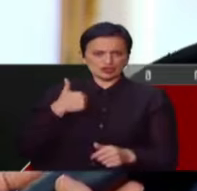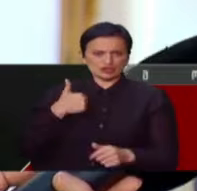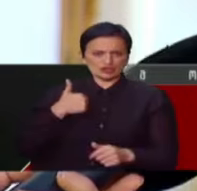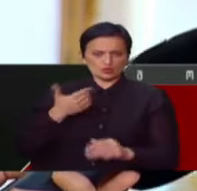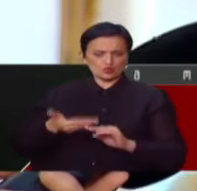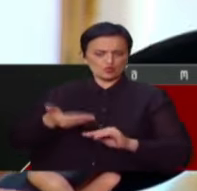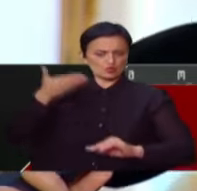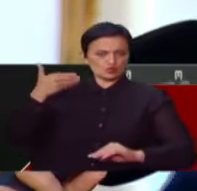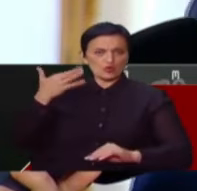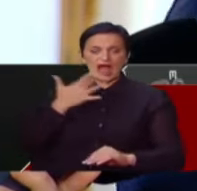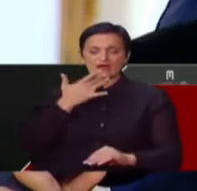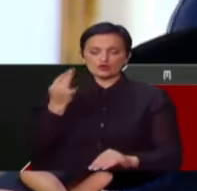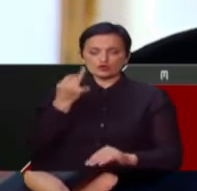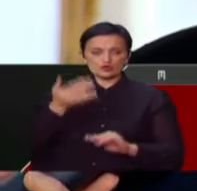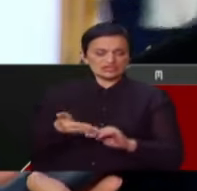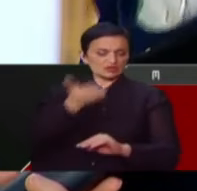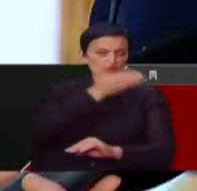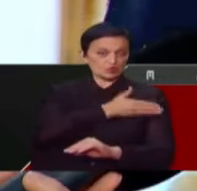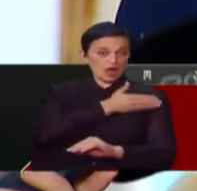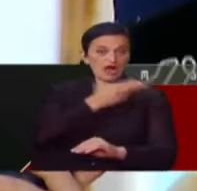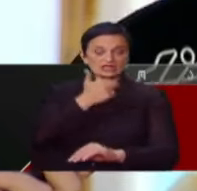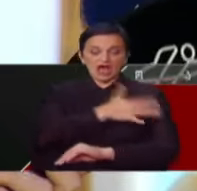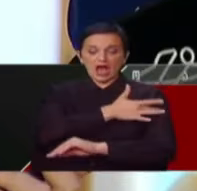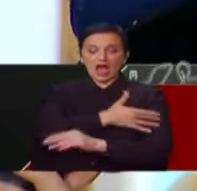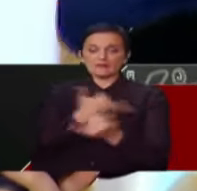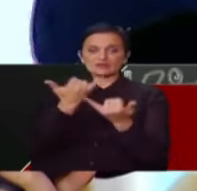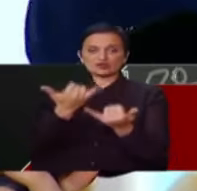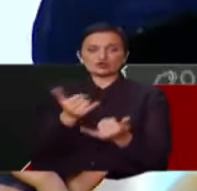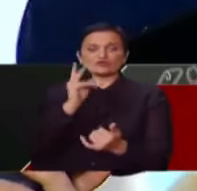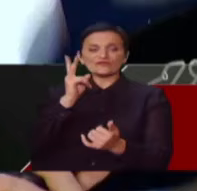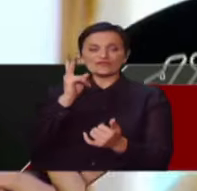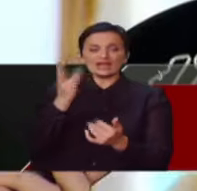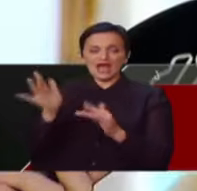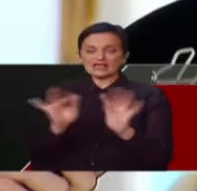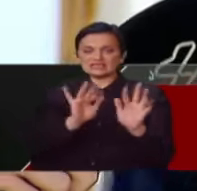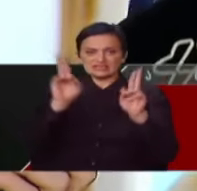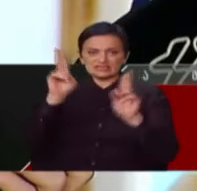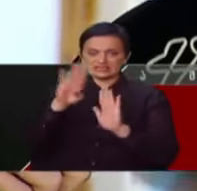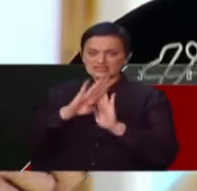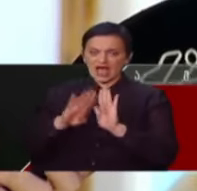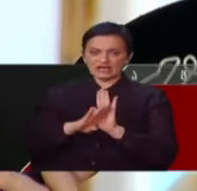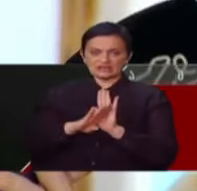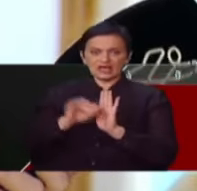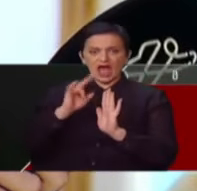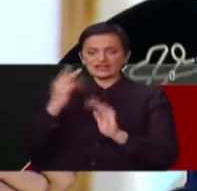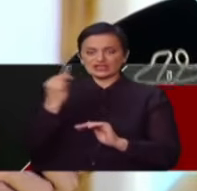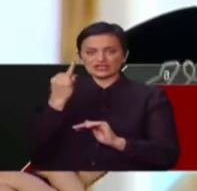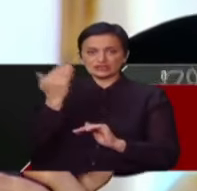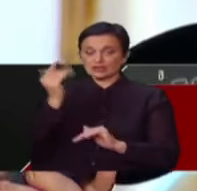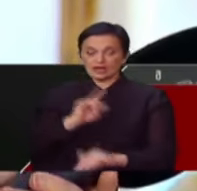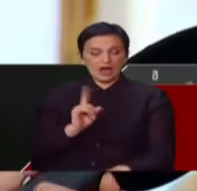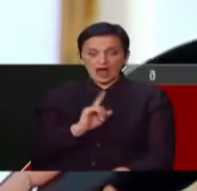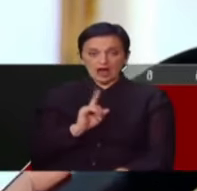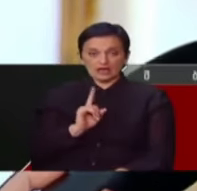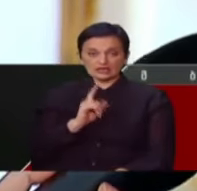მოიტო ეროვნული ინტერესები უკან უნდა დატოვდო და იმსახურო ვიღაცების დადგენილ რაღაც წესებს, ან რაღაც ინტერესებს. არა